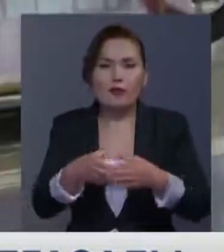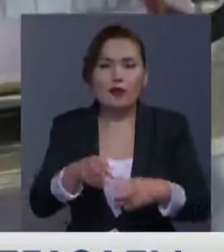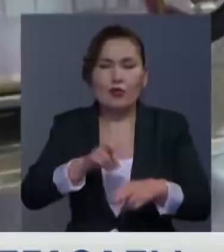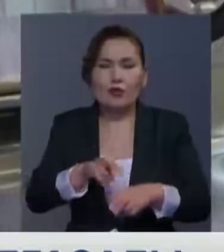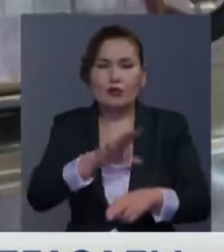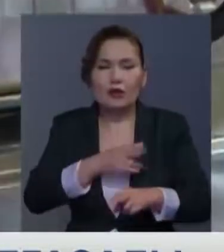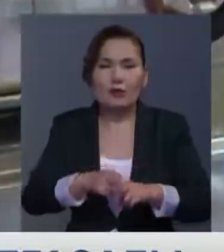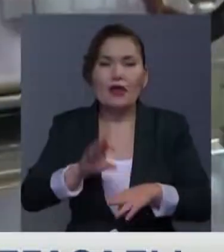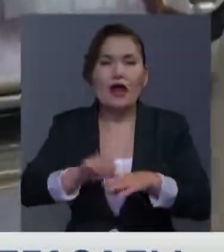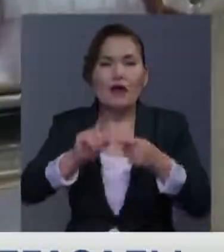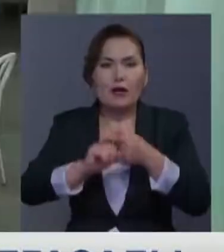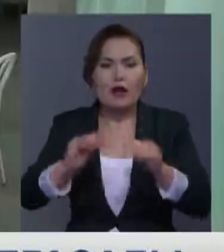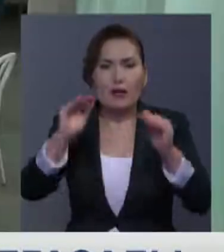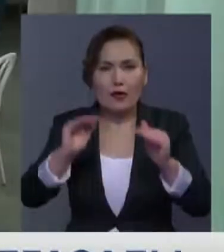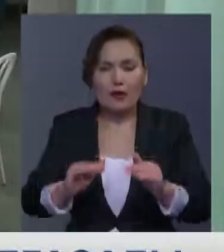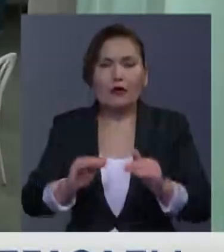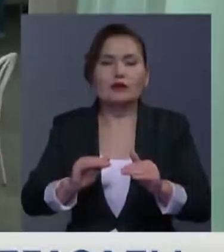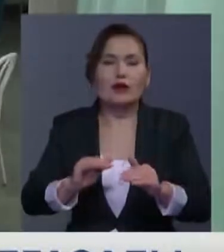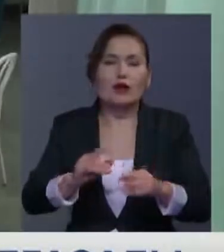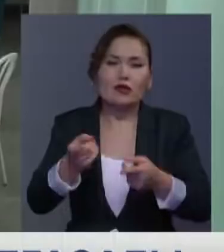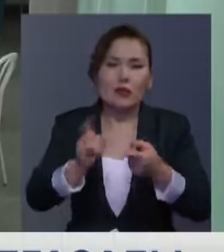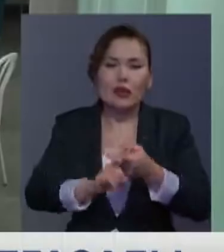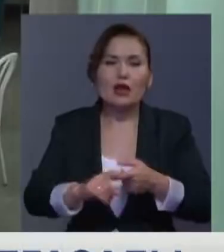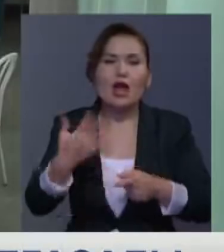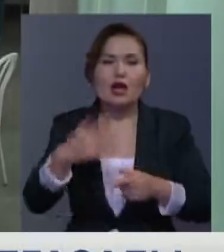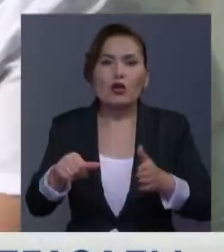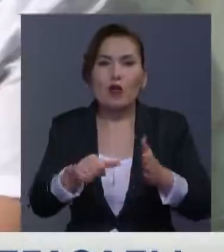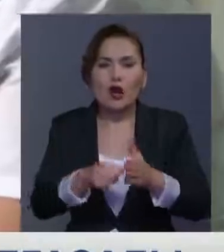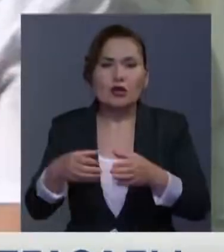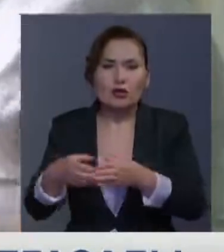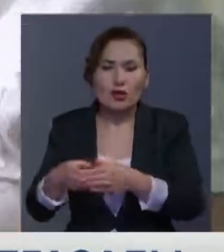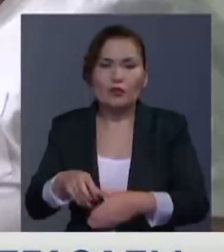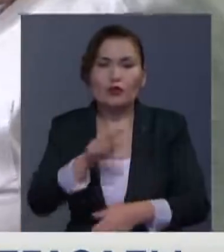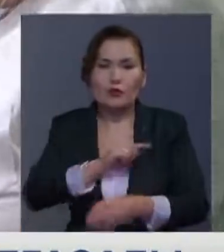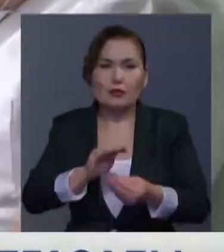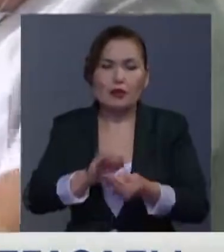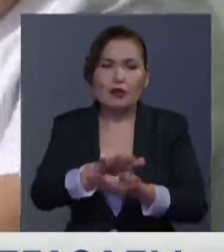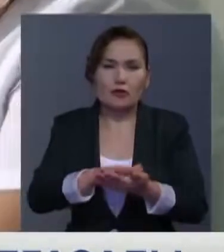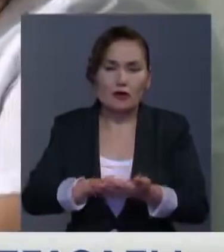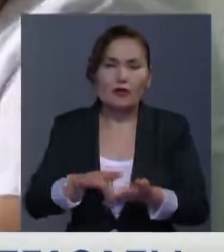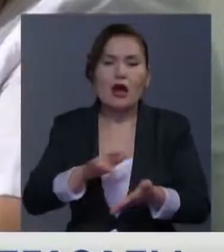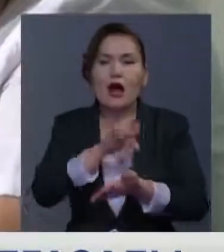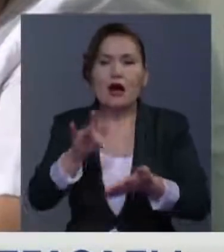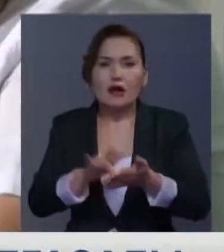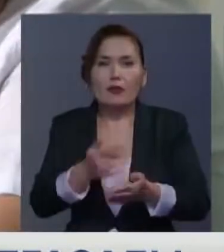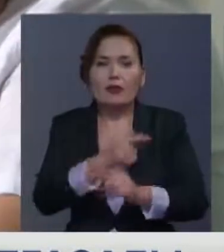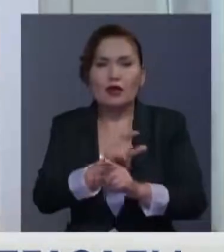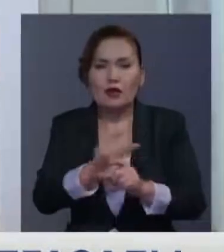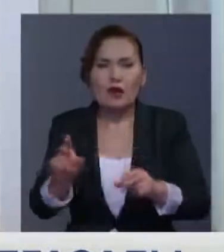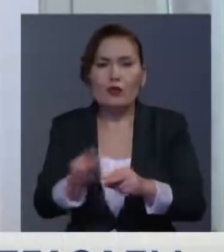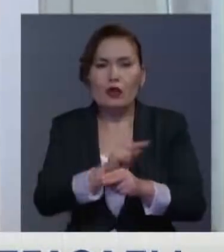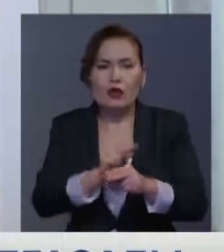Қазір эпидахуалдың тұрақталуына байланысты 56 топқана жұмысын жалғастыруда. Қаладағы стационарлық емдеу